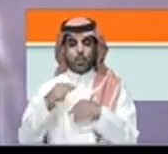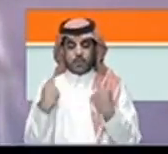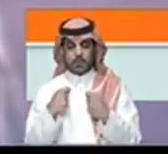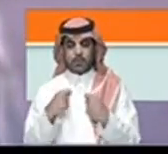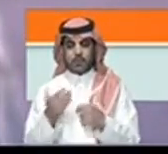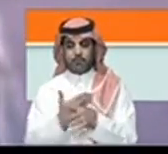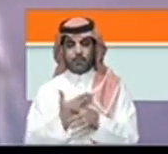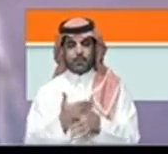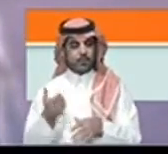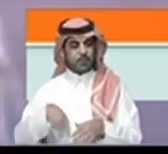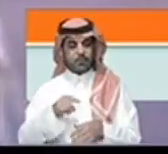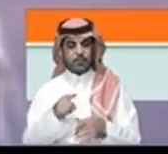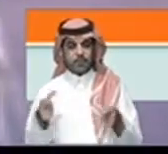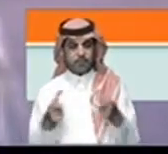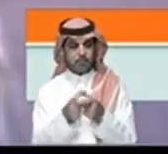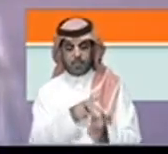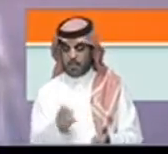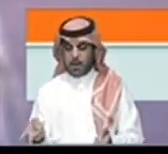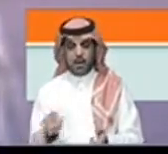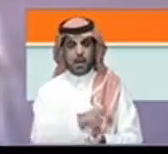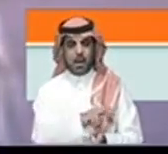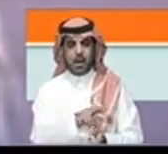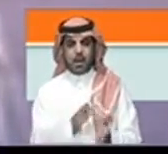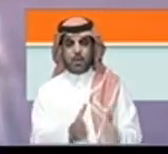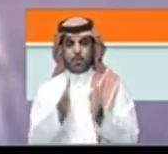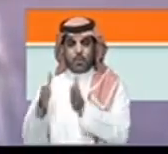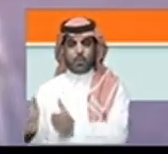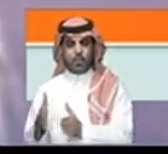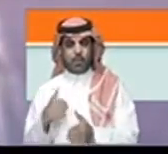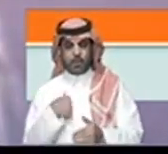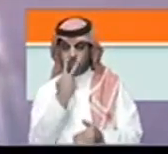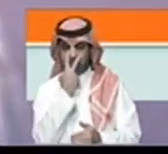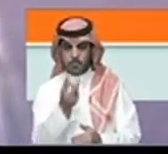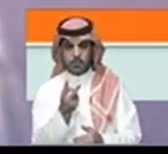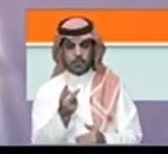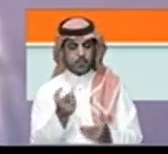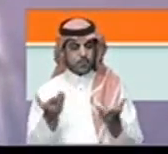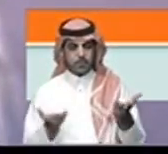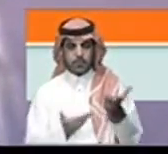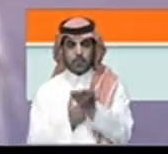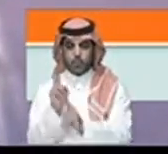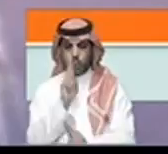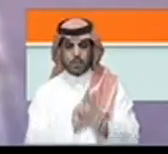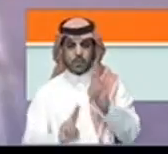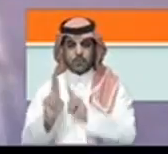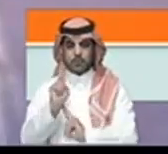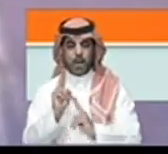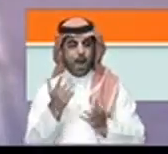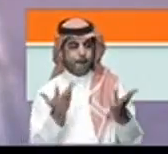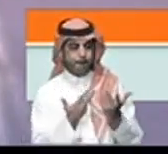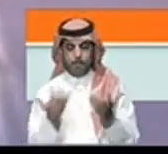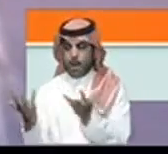الفرق الكبير بين المرشحين هذا وتشير استطلاعات للراي الى تقدم الى تقدم